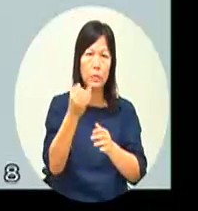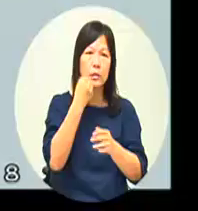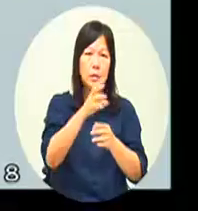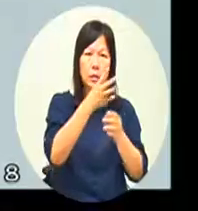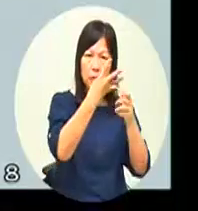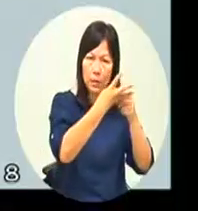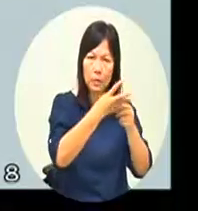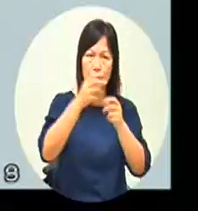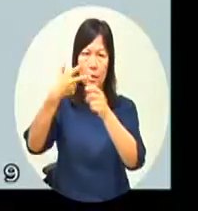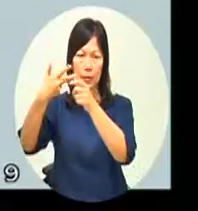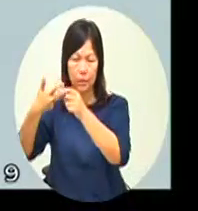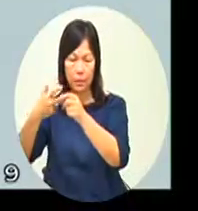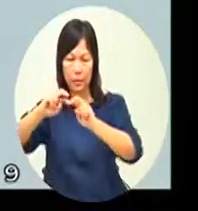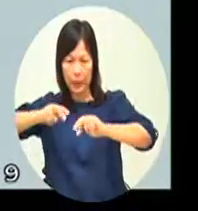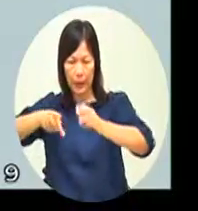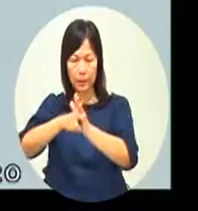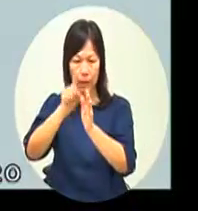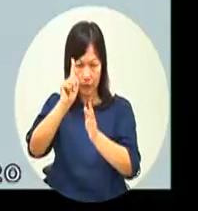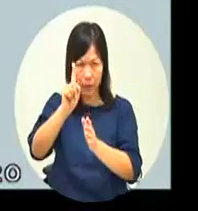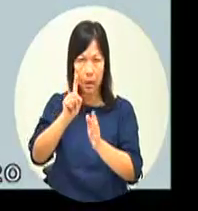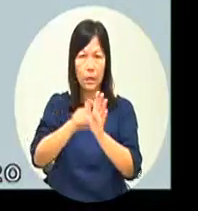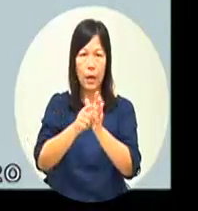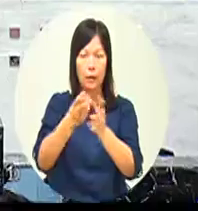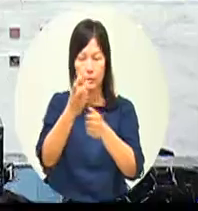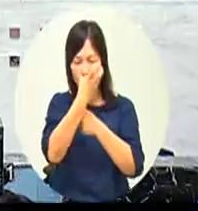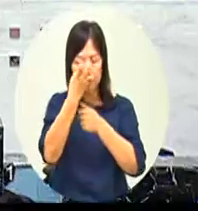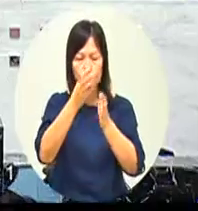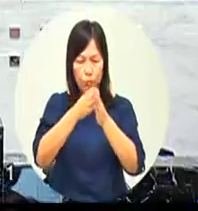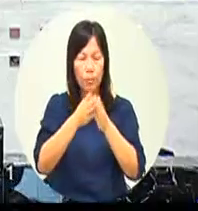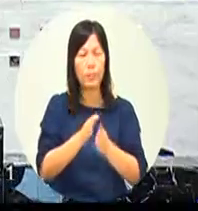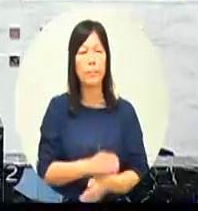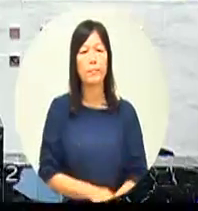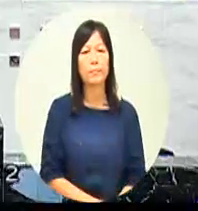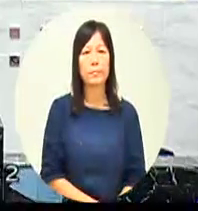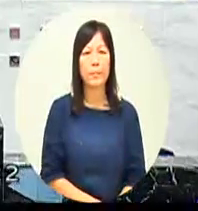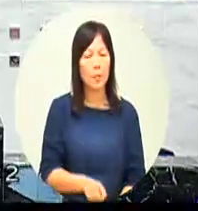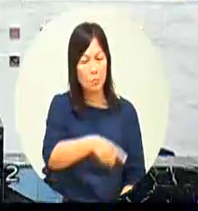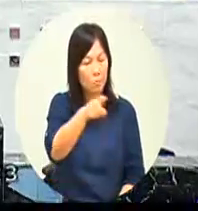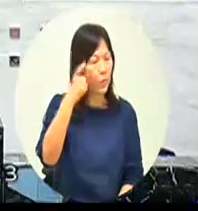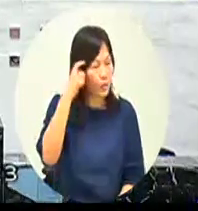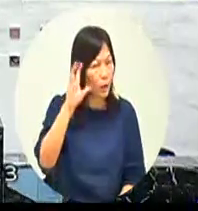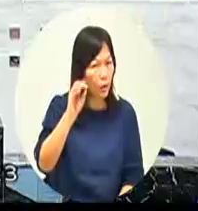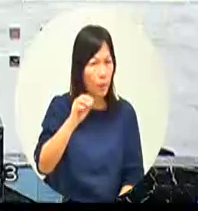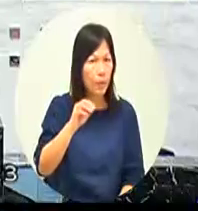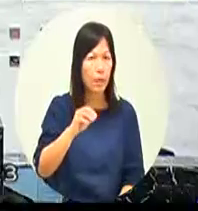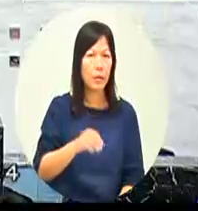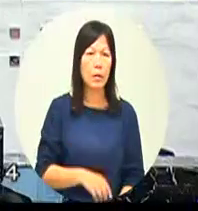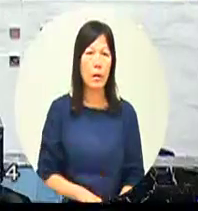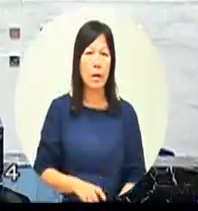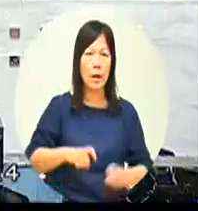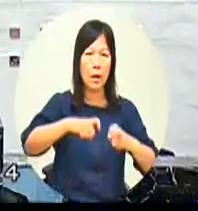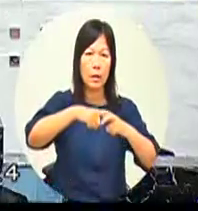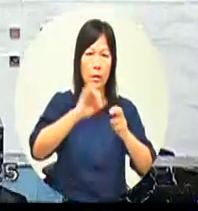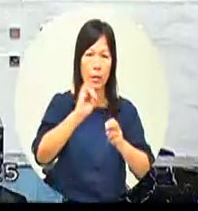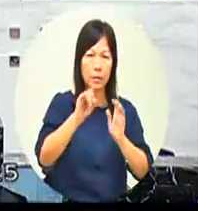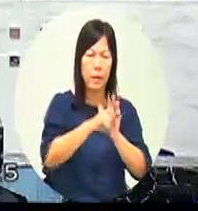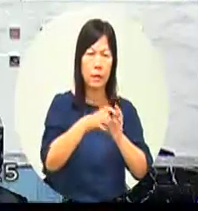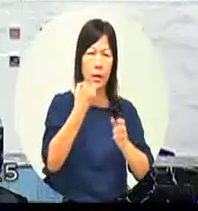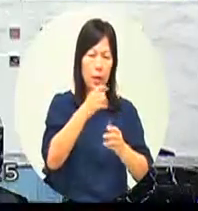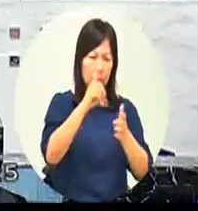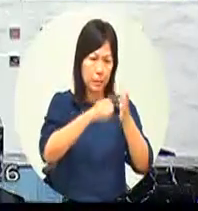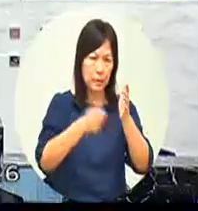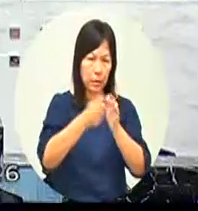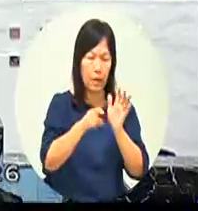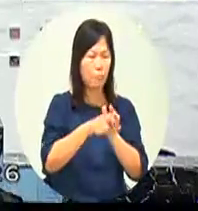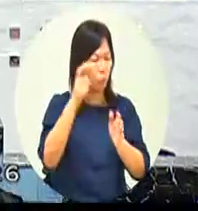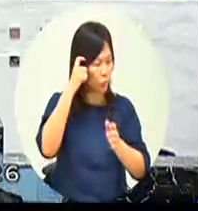条修正案乙份，请备查，请讨论。 各位同仁有没有意见？李乔如议员、简焕中议员有意见，